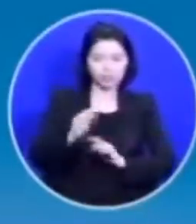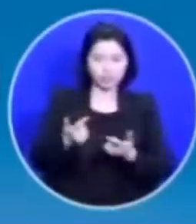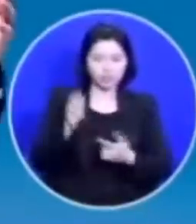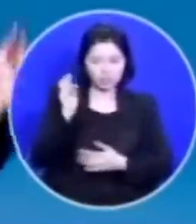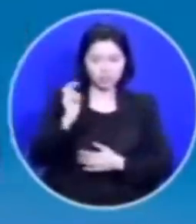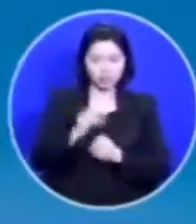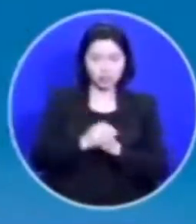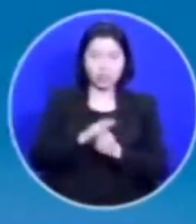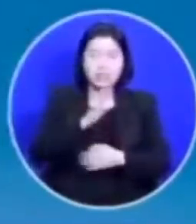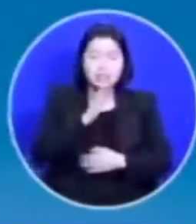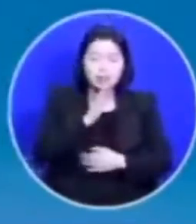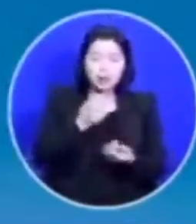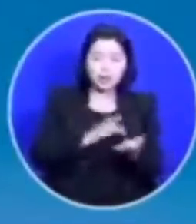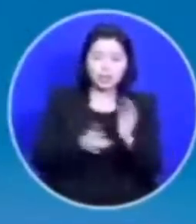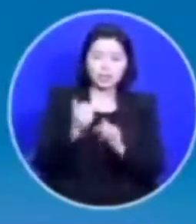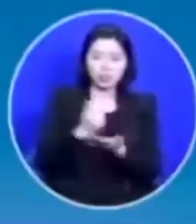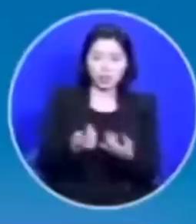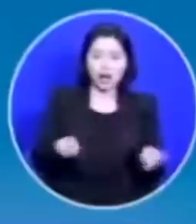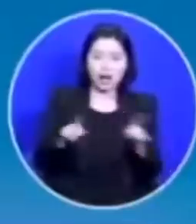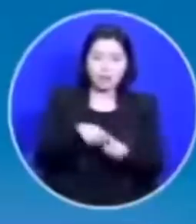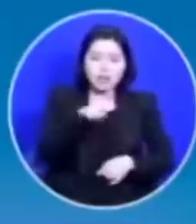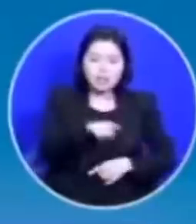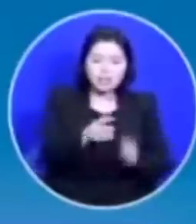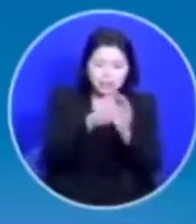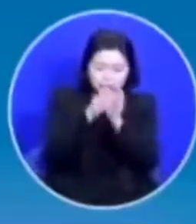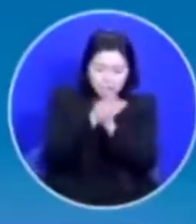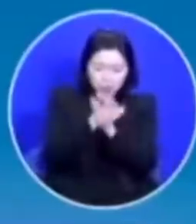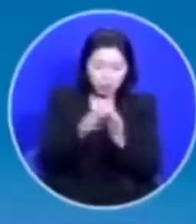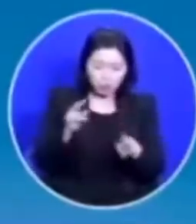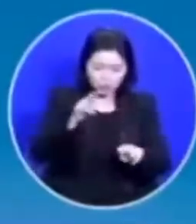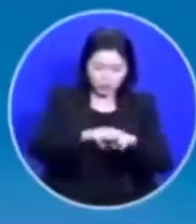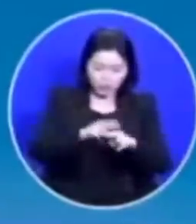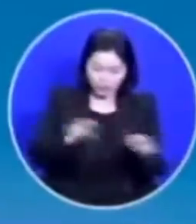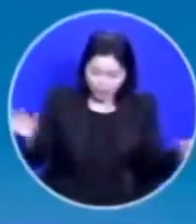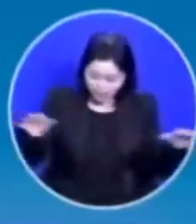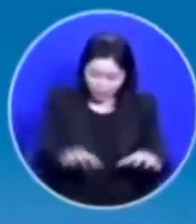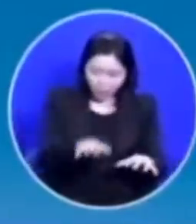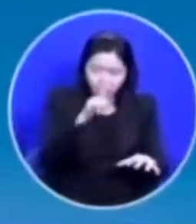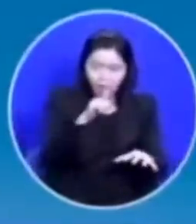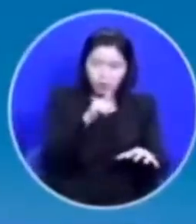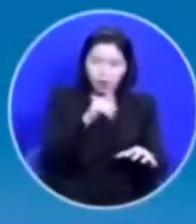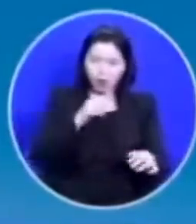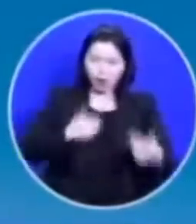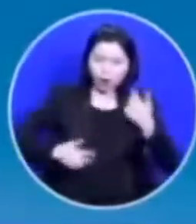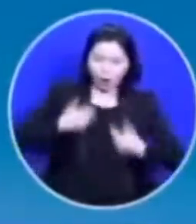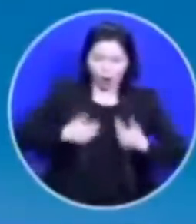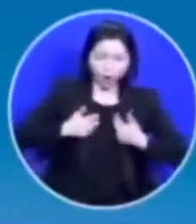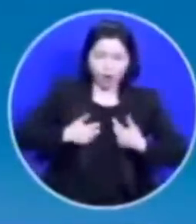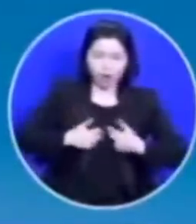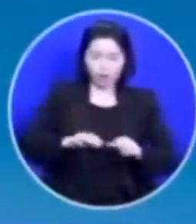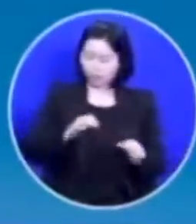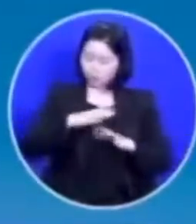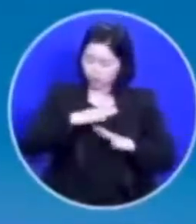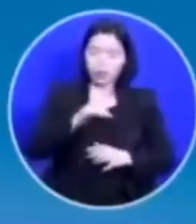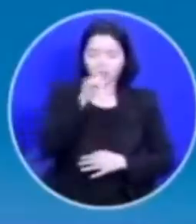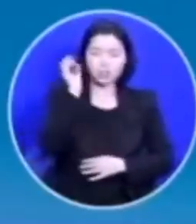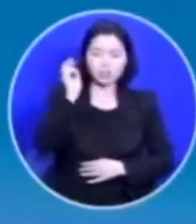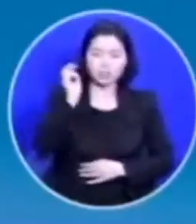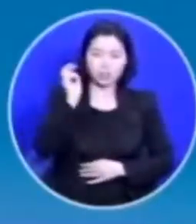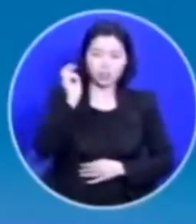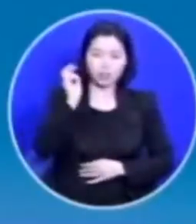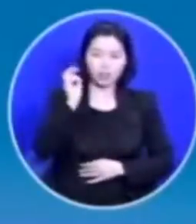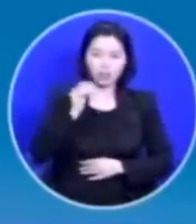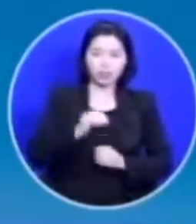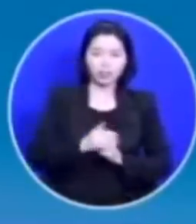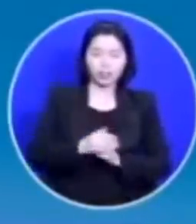정말 예수님과 함께 우리가 그 기도 자리에 모였다고 한다면 아마 우리는 굉장히 흥분하고 놀라워 있을 것이에요